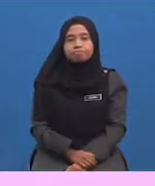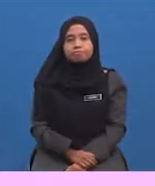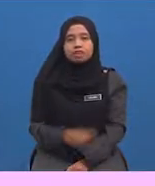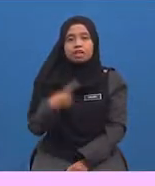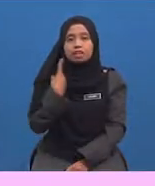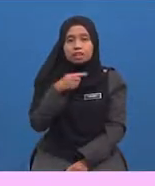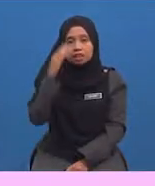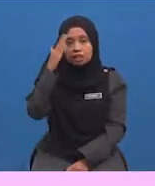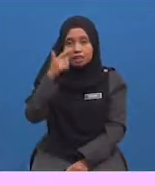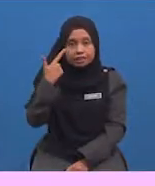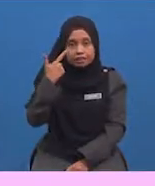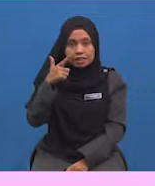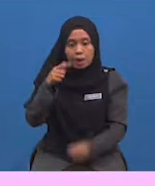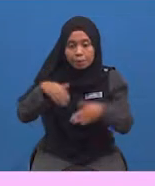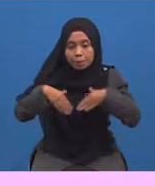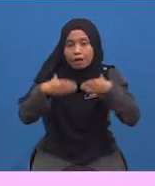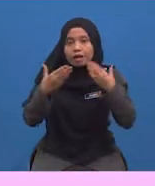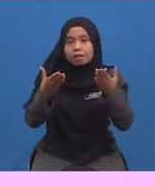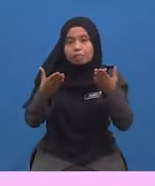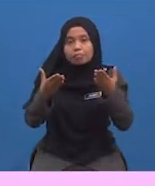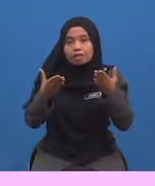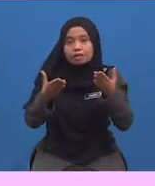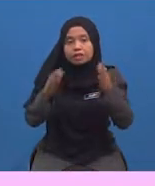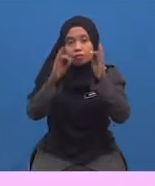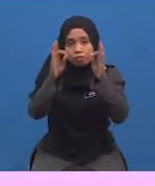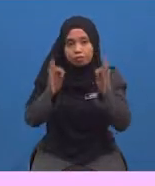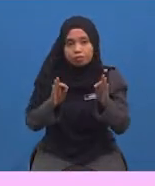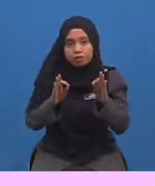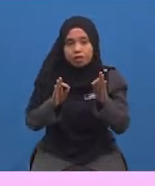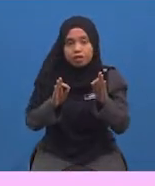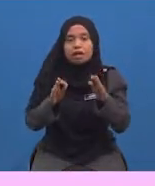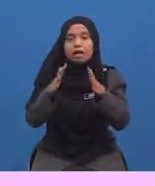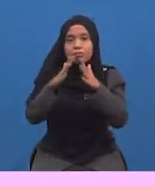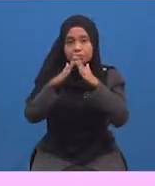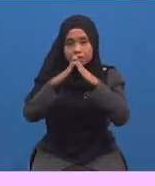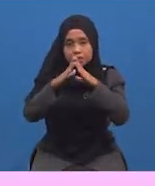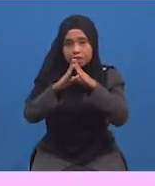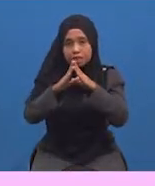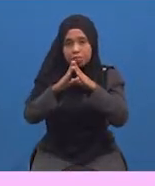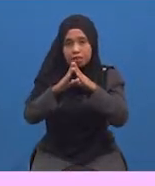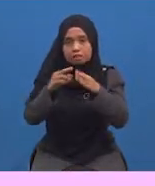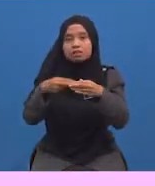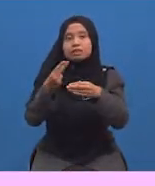Kita akan lihat bagaimana rumus piramid terhasil.